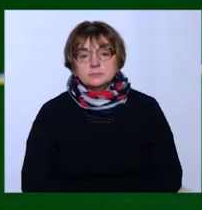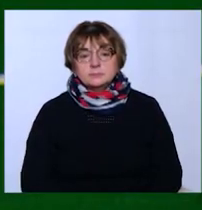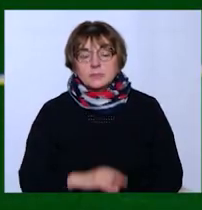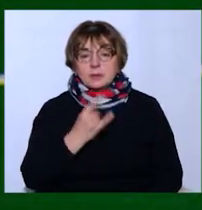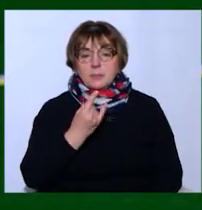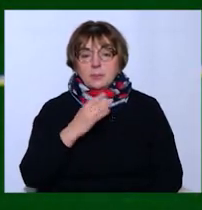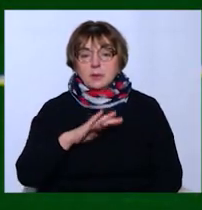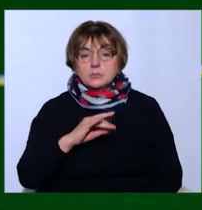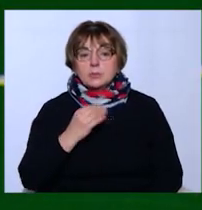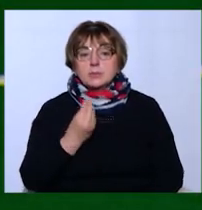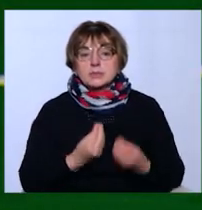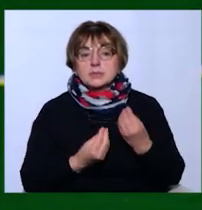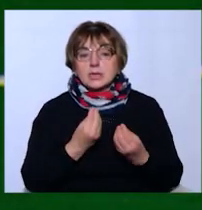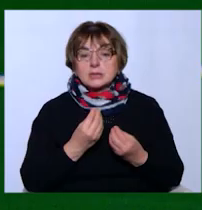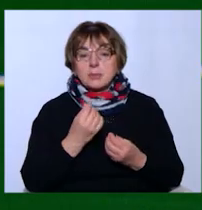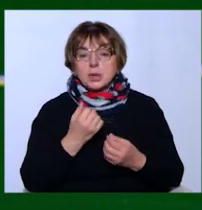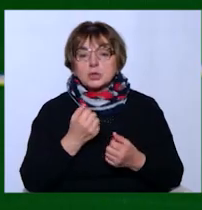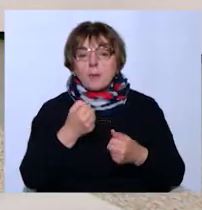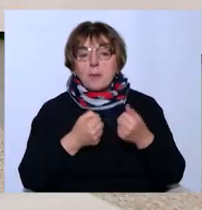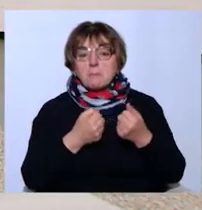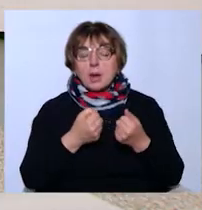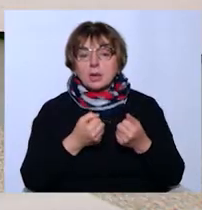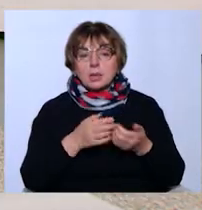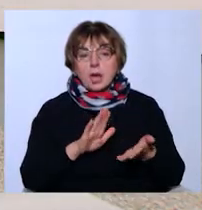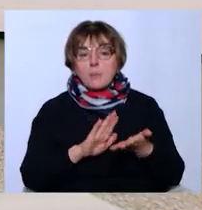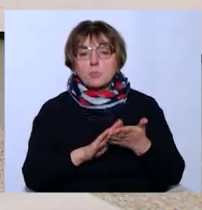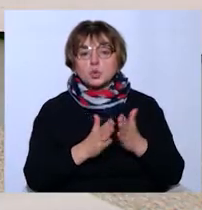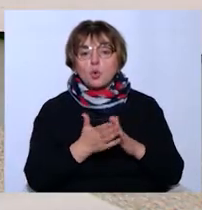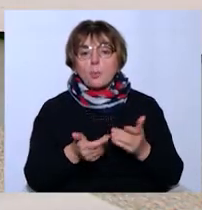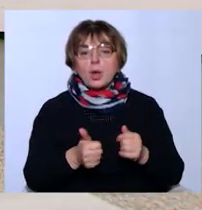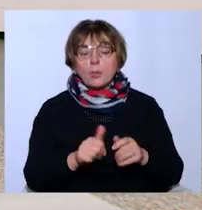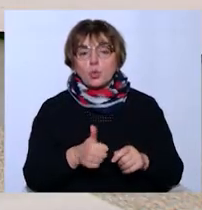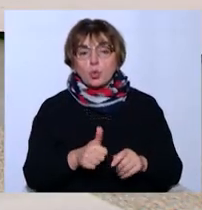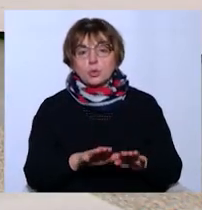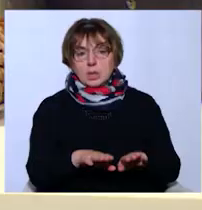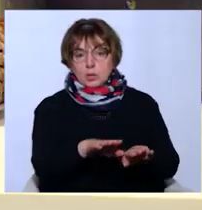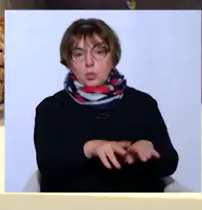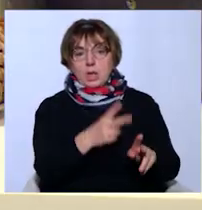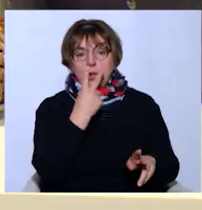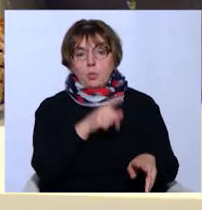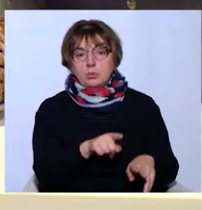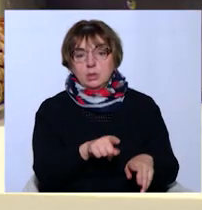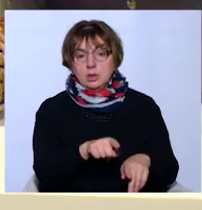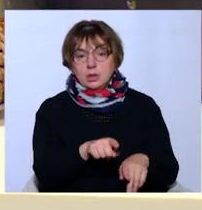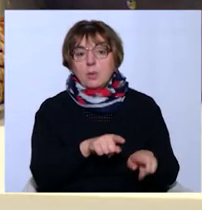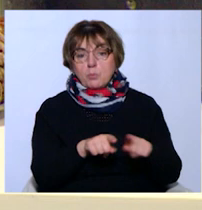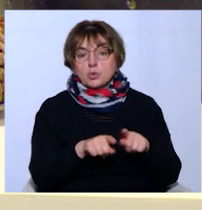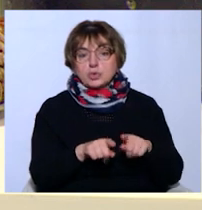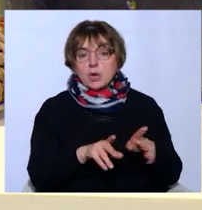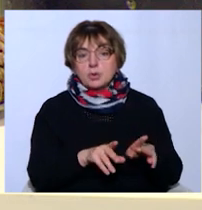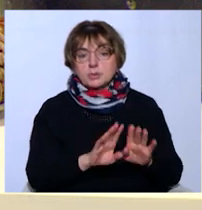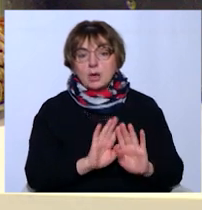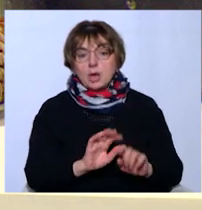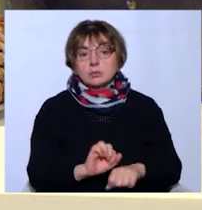ბავშვებო, სათამაშო მანქანა რა მდგომარეობაში, აი ასე როგორც ხედავთ, როგორ მდგომარეობაშია ეს სათამაშო მანქანა? რა თქმა